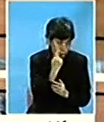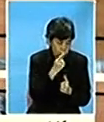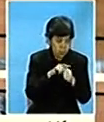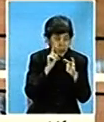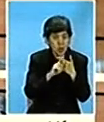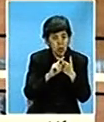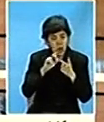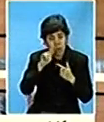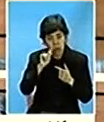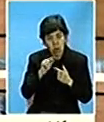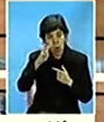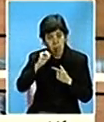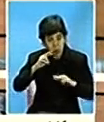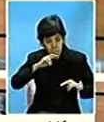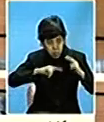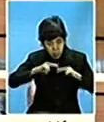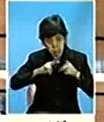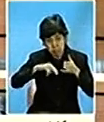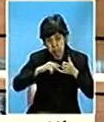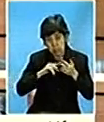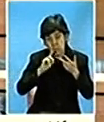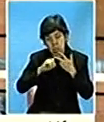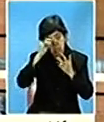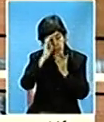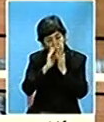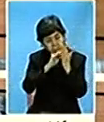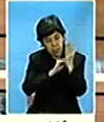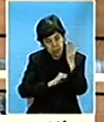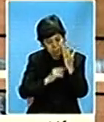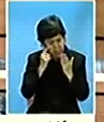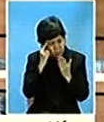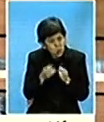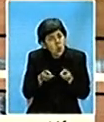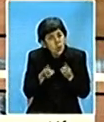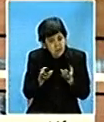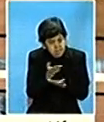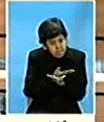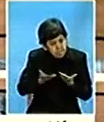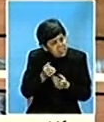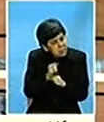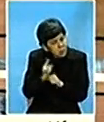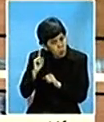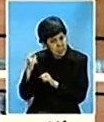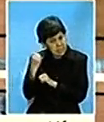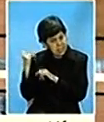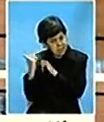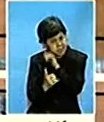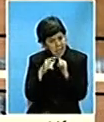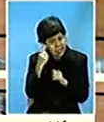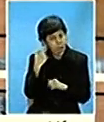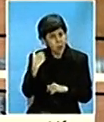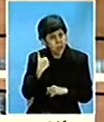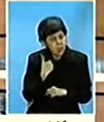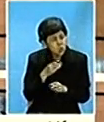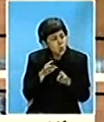ตรวจคนเข้าเมืองตรวจภูธรเพื่อหาทางเยียวยาแก้ไขปัญหาเหล่านี้ให้เป็นรูปธรรมแต่ที่ผ่